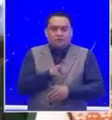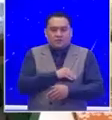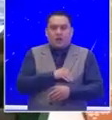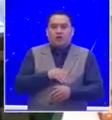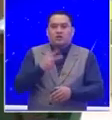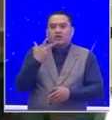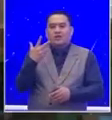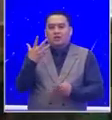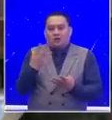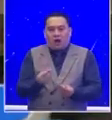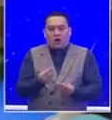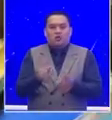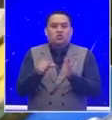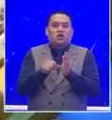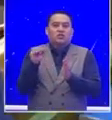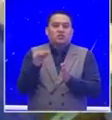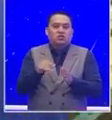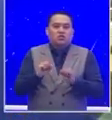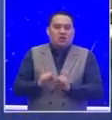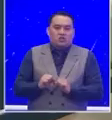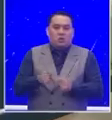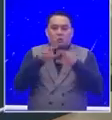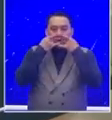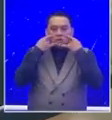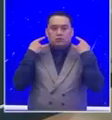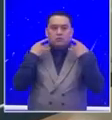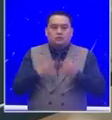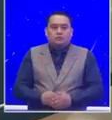За 3 дня они произвели около 6 тысяч защитных масок.